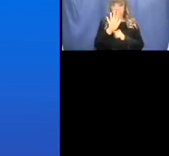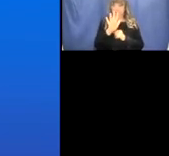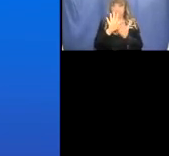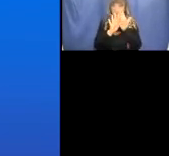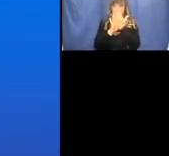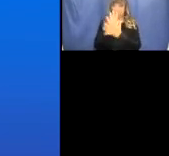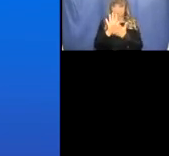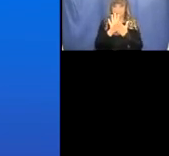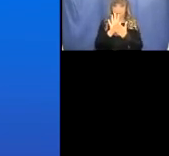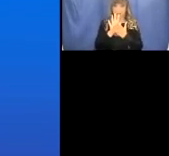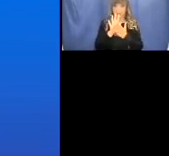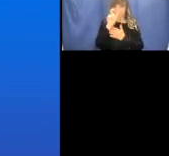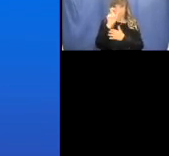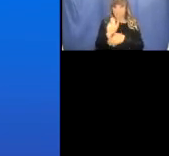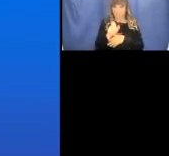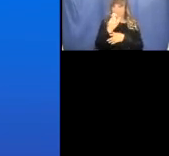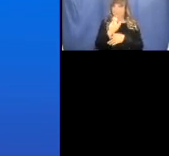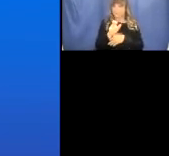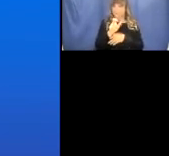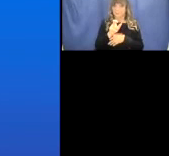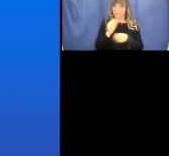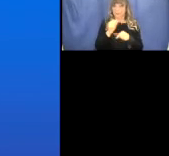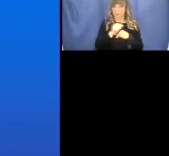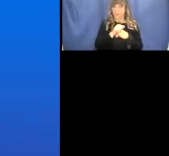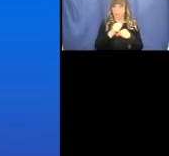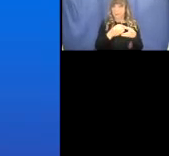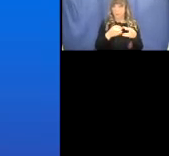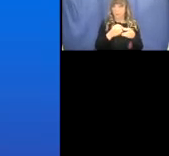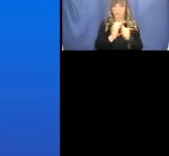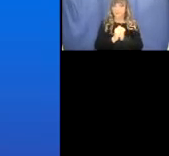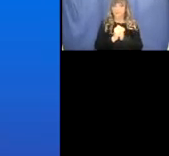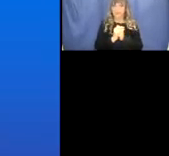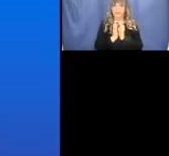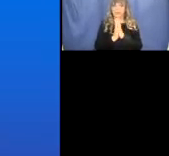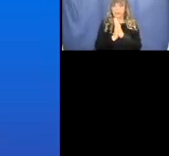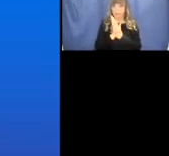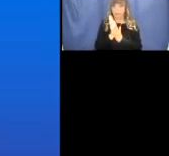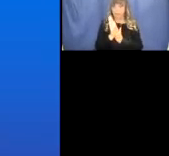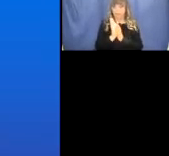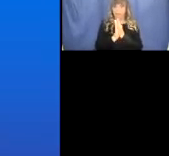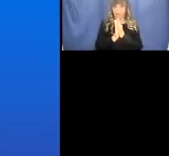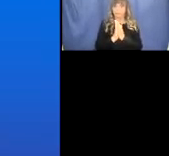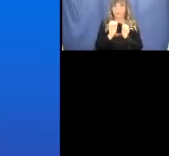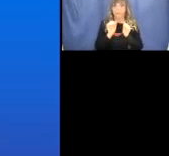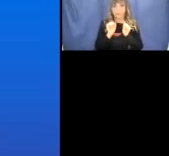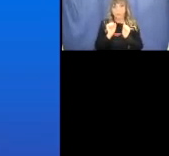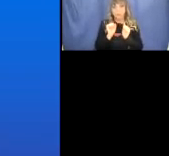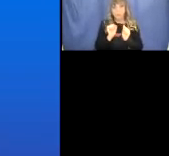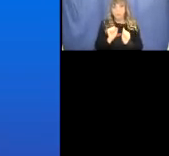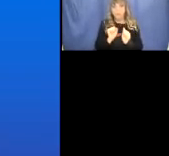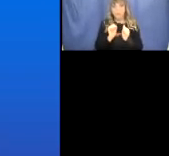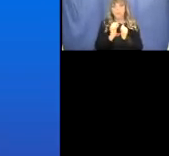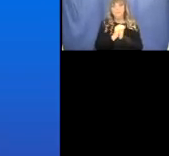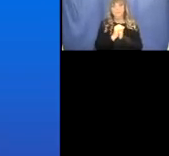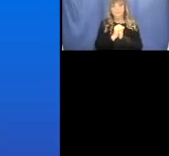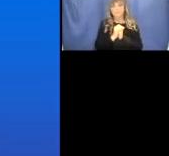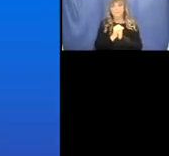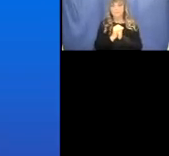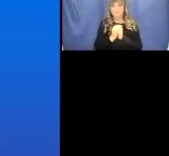di questo solido può essere diciamo